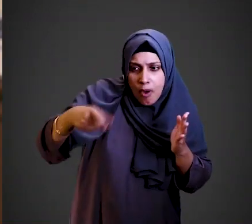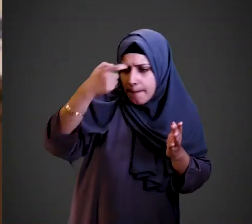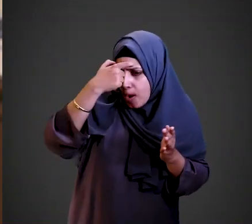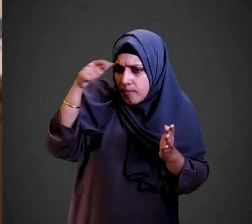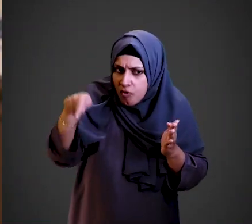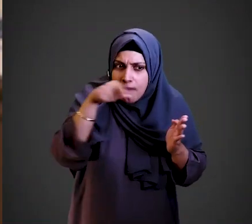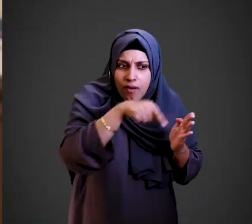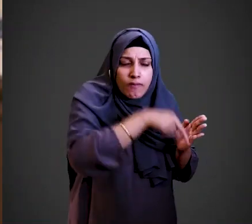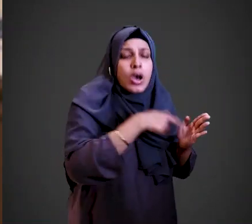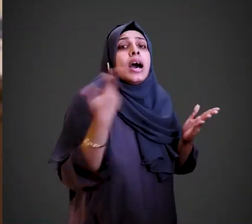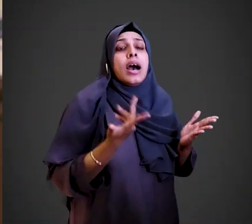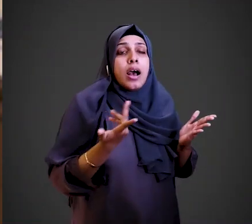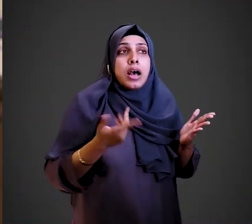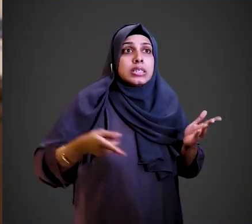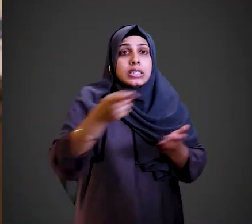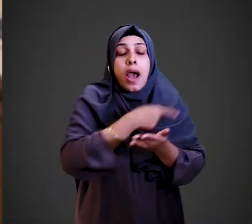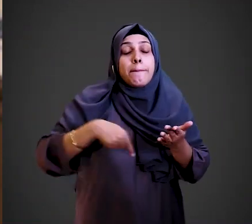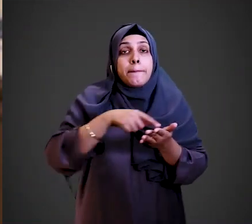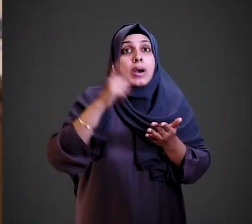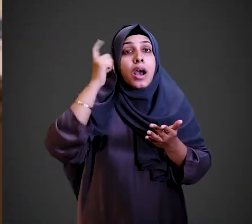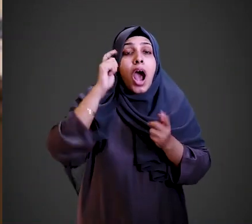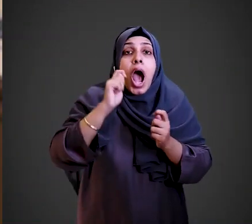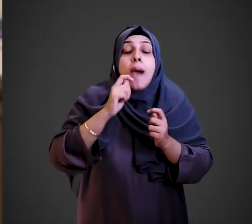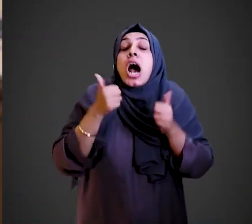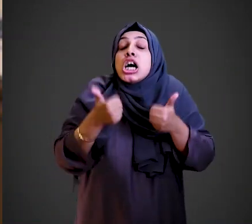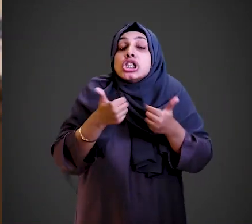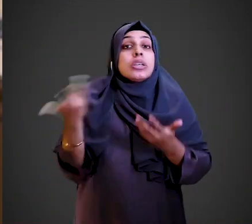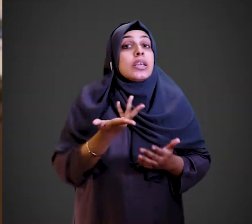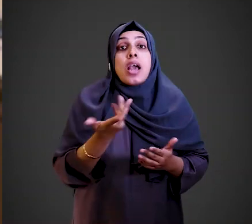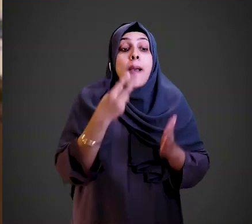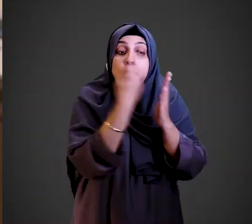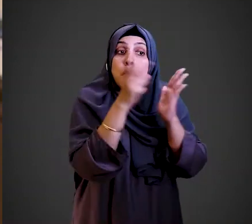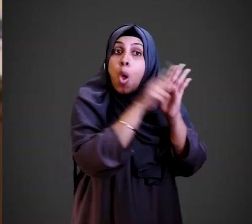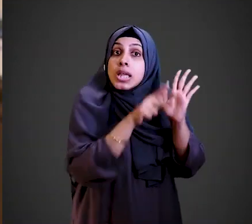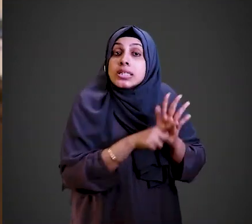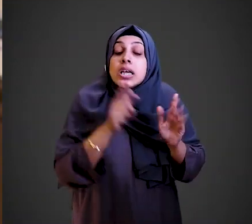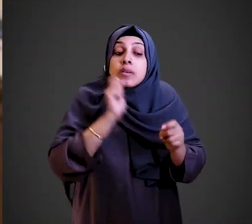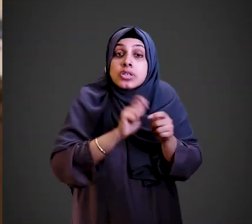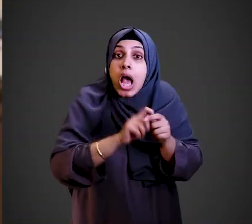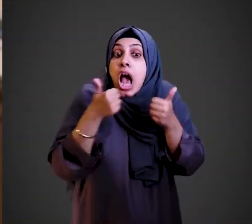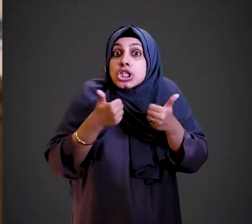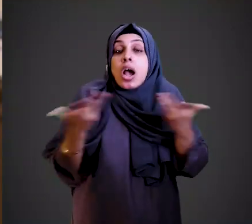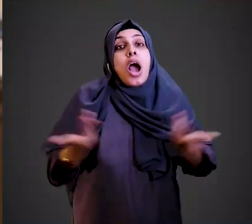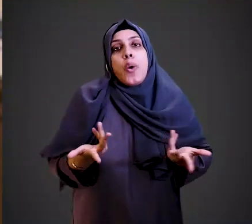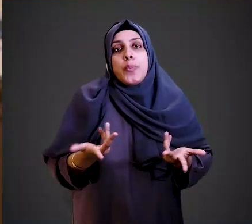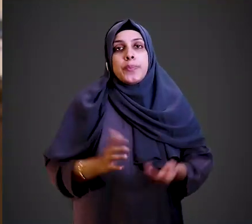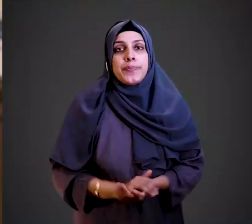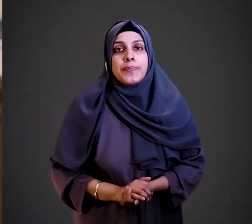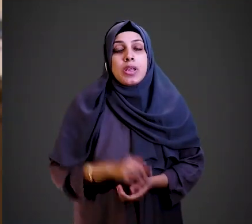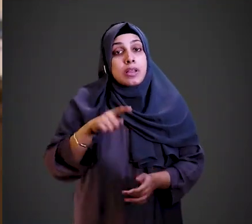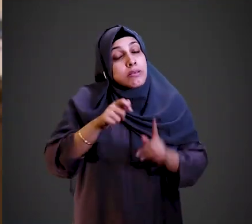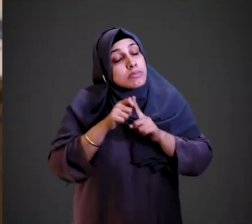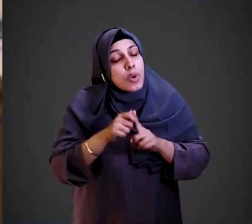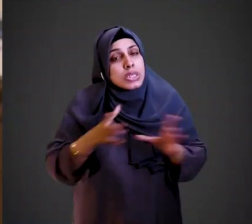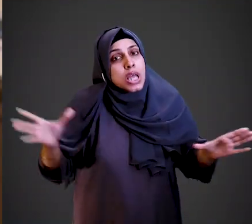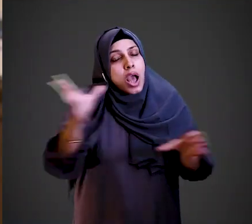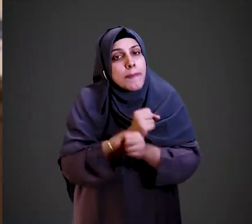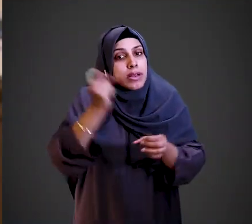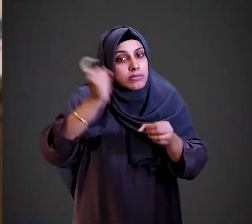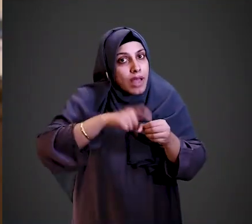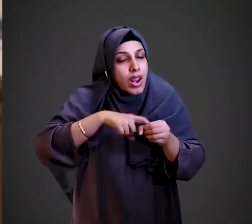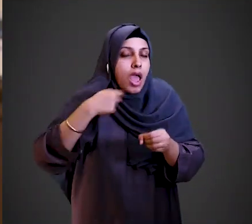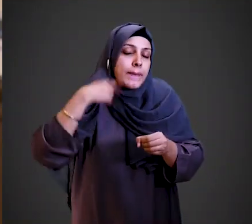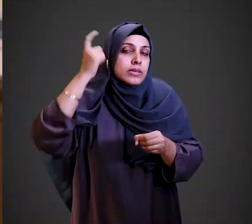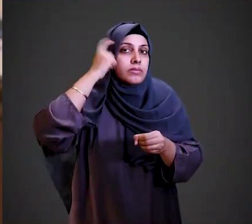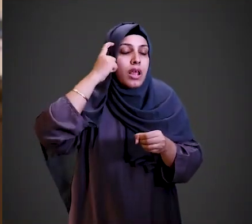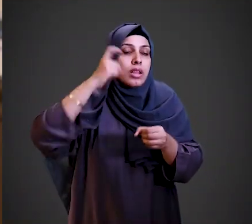سچویشن کے اندر، اس طرح کی جو فضا ہے اس کے اندر کیا بہتر پالیسی بن سکتی ہے. تو اسی لیے یہ ضروری ہے کہ ہم ان سب